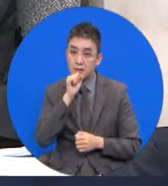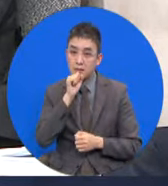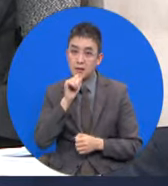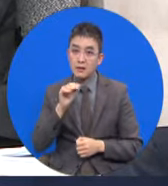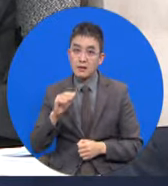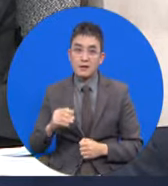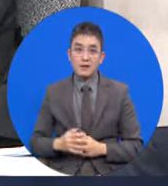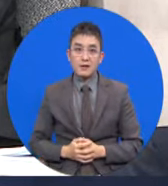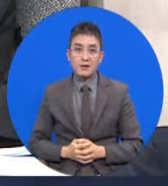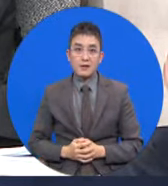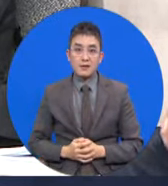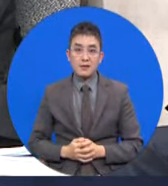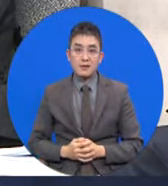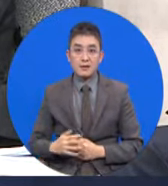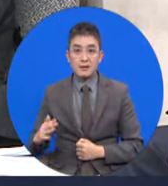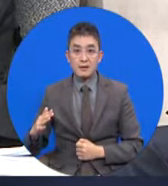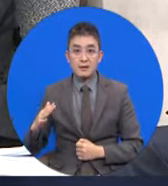사전